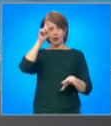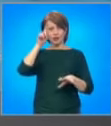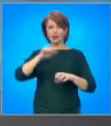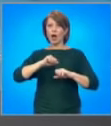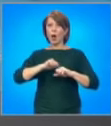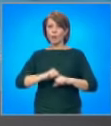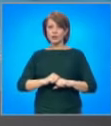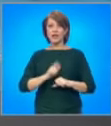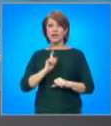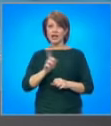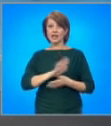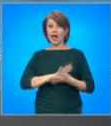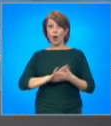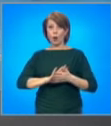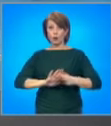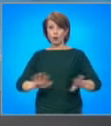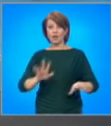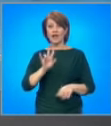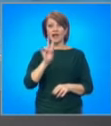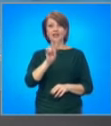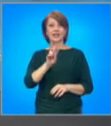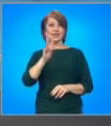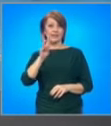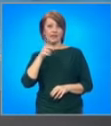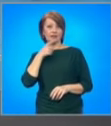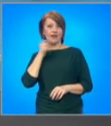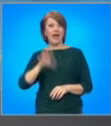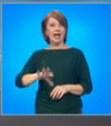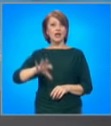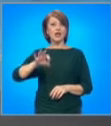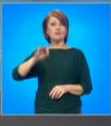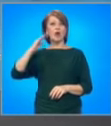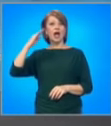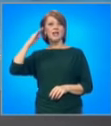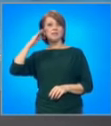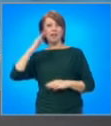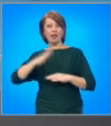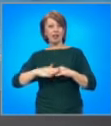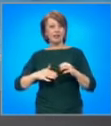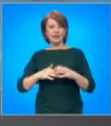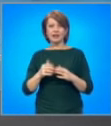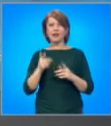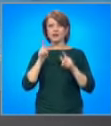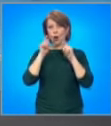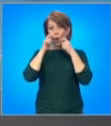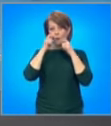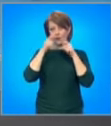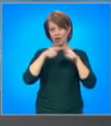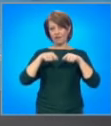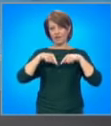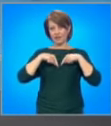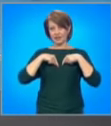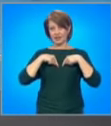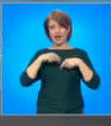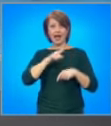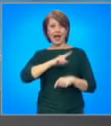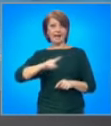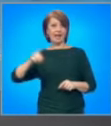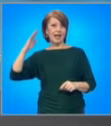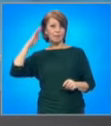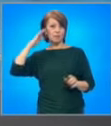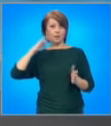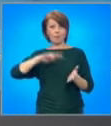готов до 2023 година. Изборът на изпълнител обаче все още се обжалва в съда. А неизпълнението